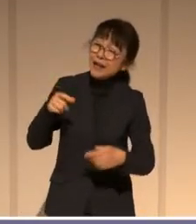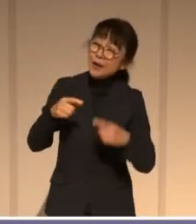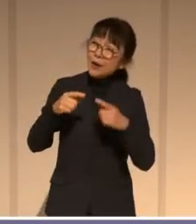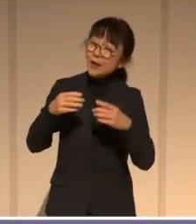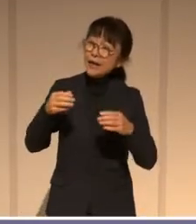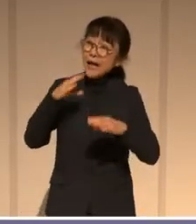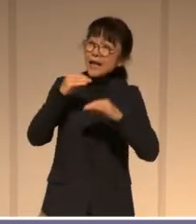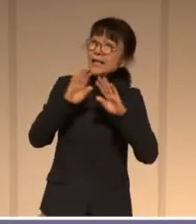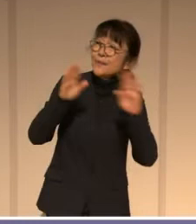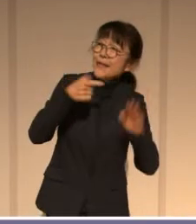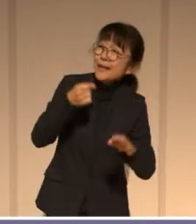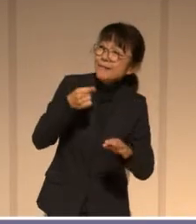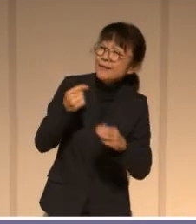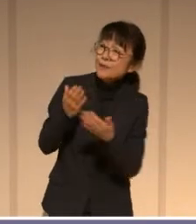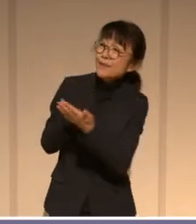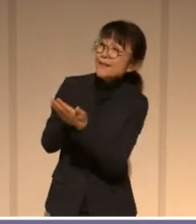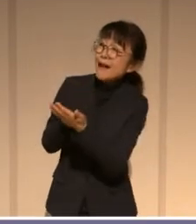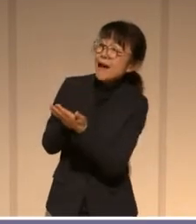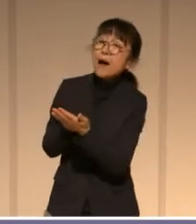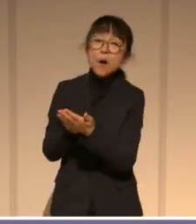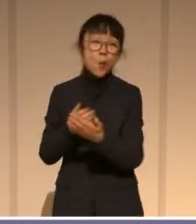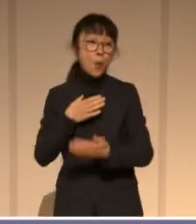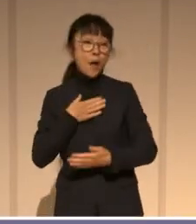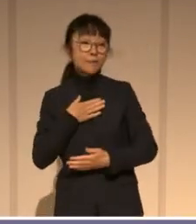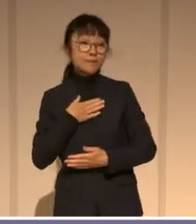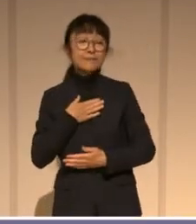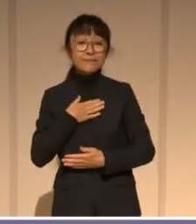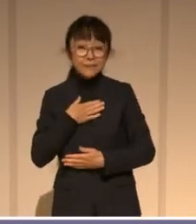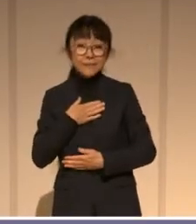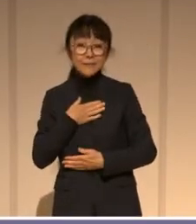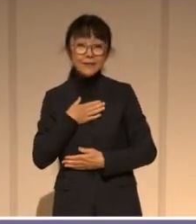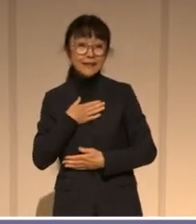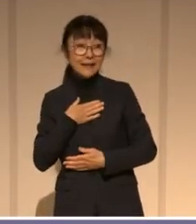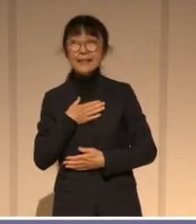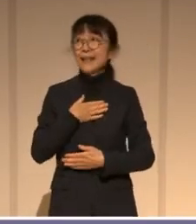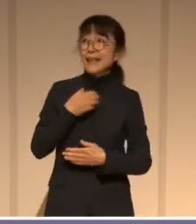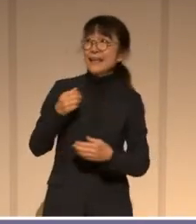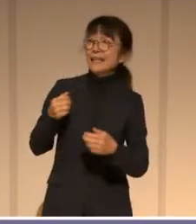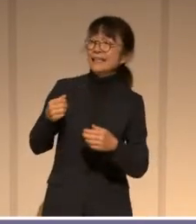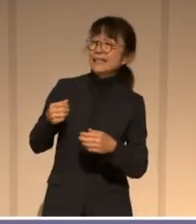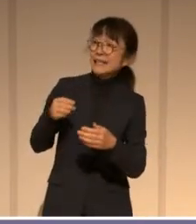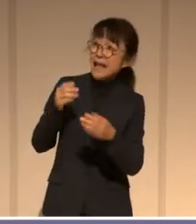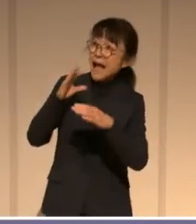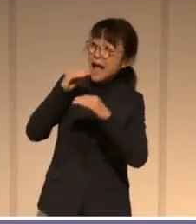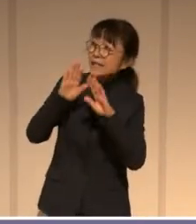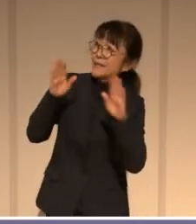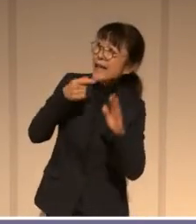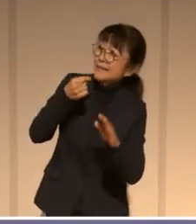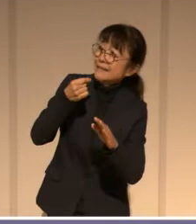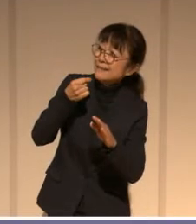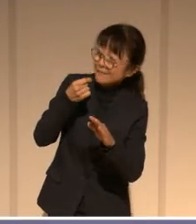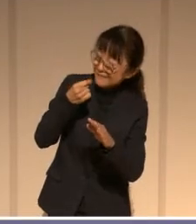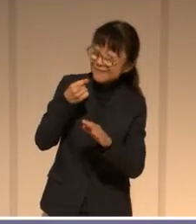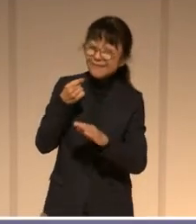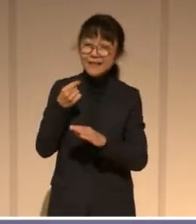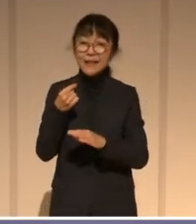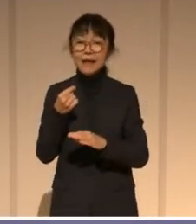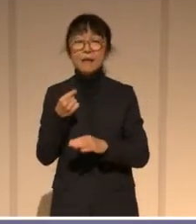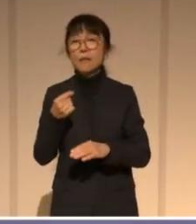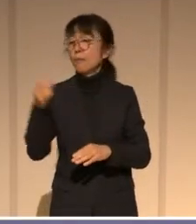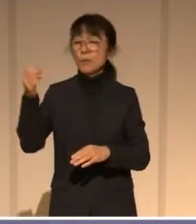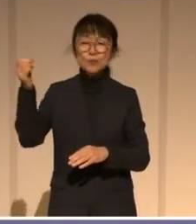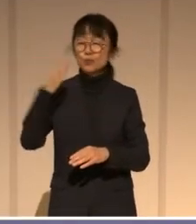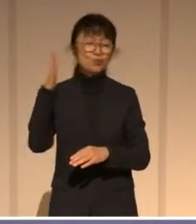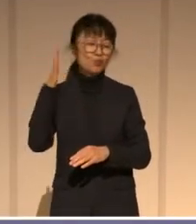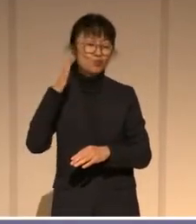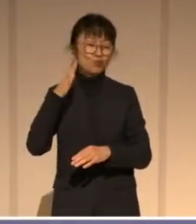ねーしょんときに入れるからさなんか1回ちょっとやらせてみたいな感じ入ったんですけどなんか全然ダメで